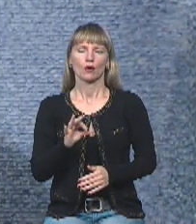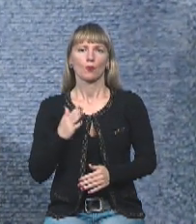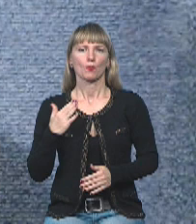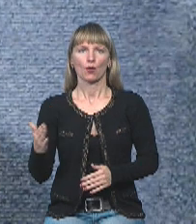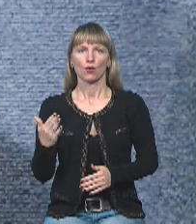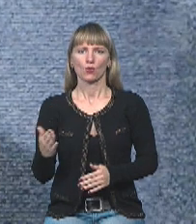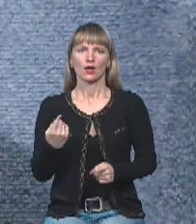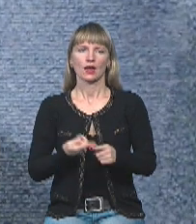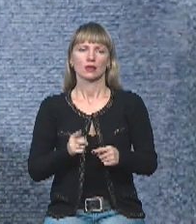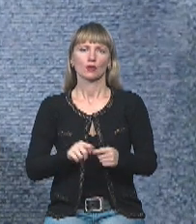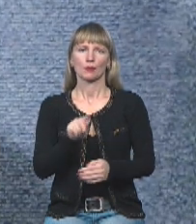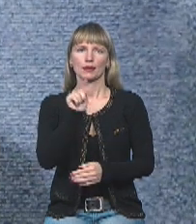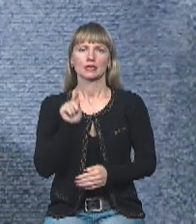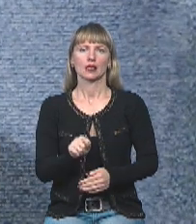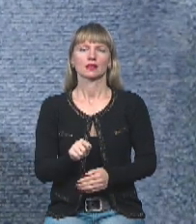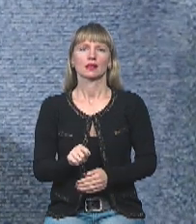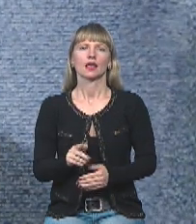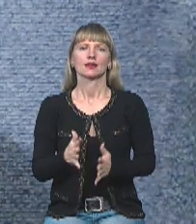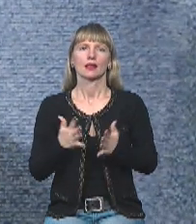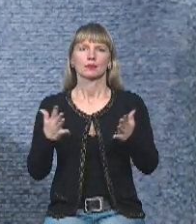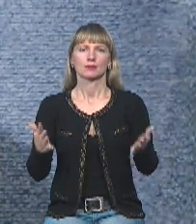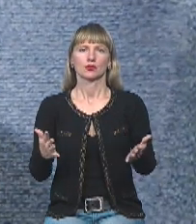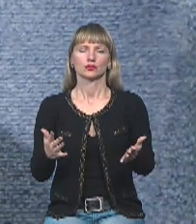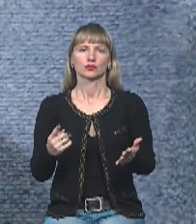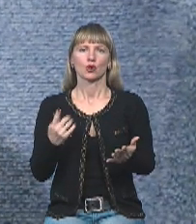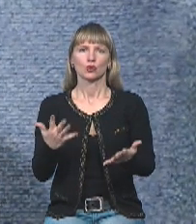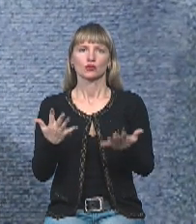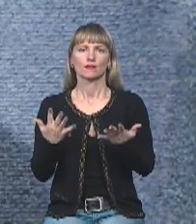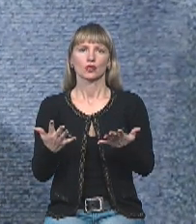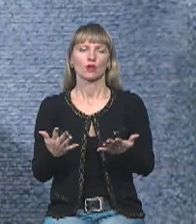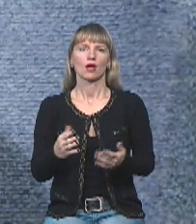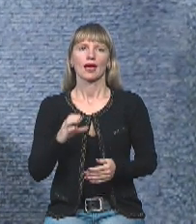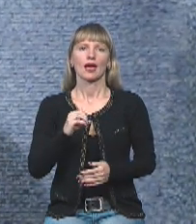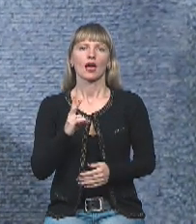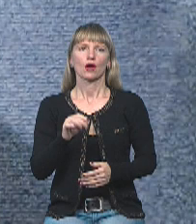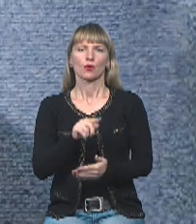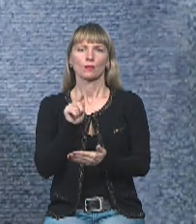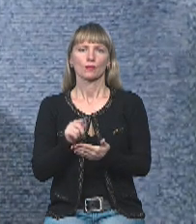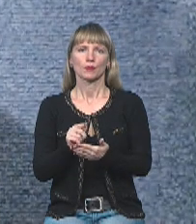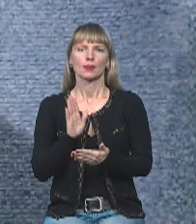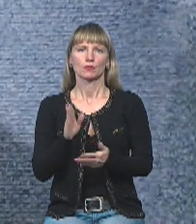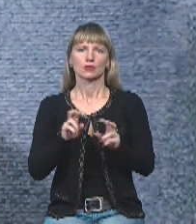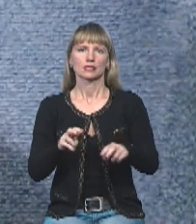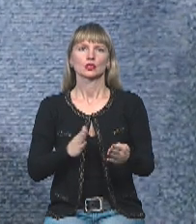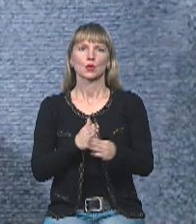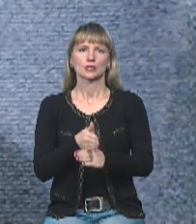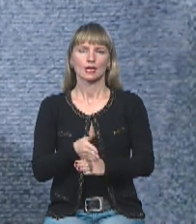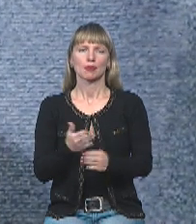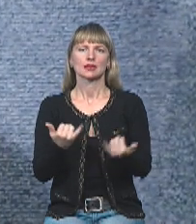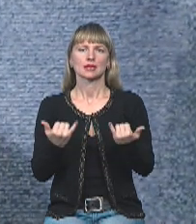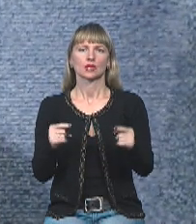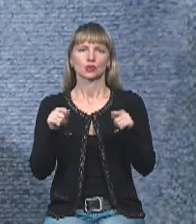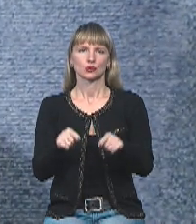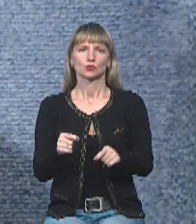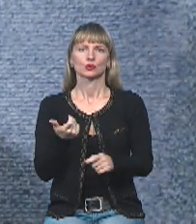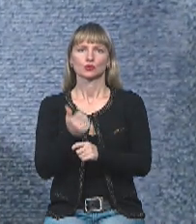боку цього питання. Ну, найбільш очевидного. Екологічний бік питання будемо розглядати із гостями, які зараз в нашій